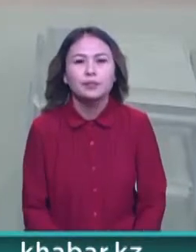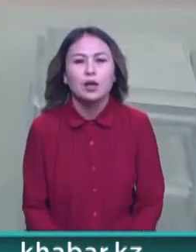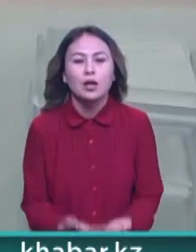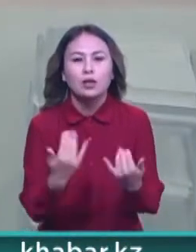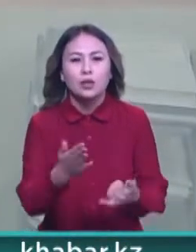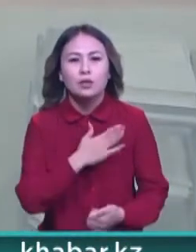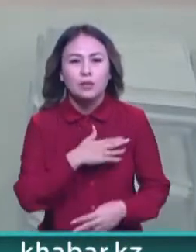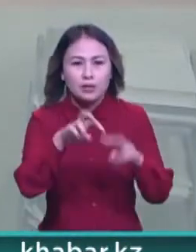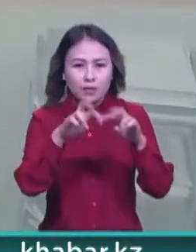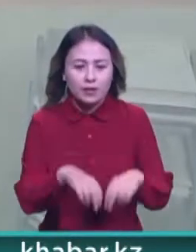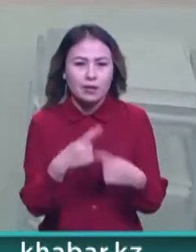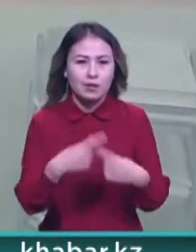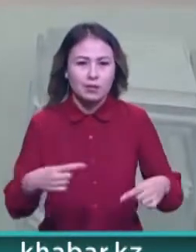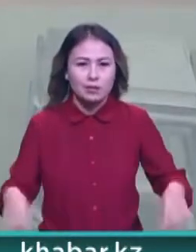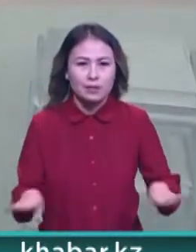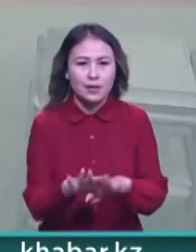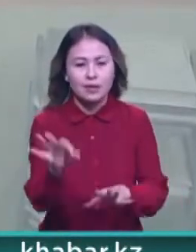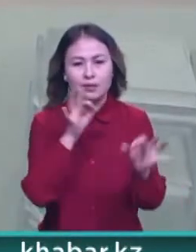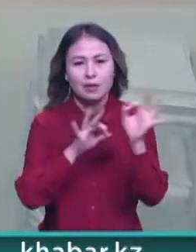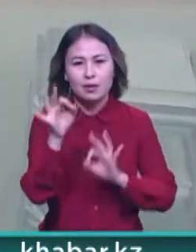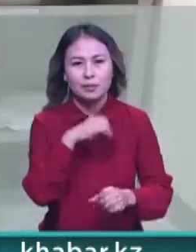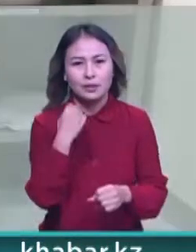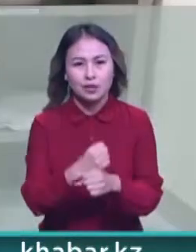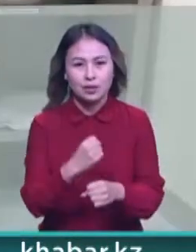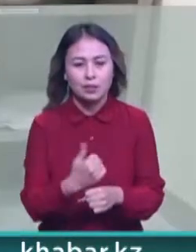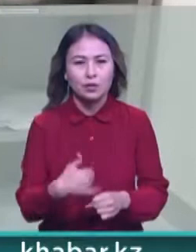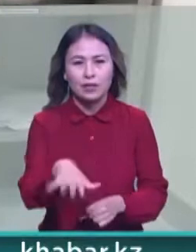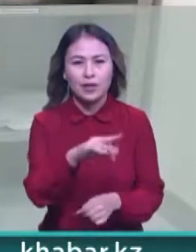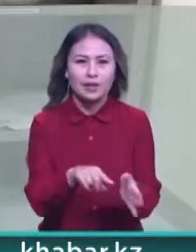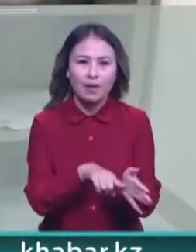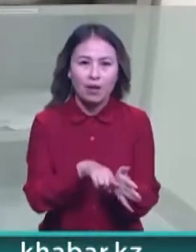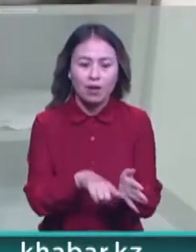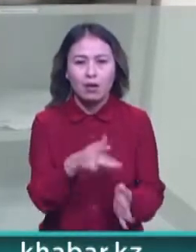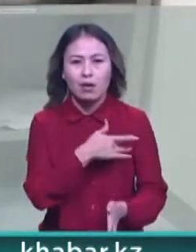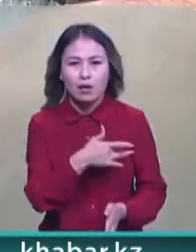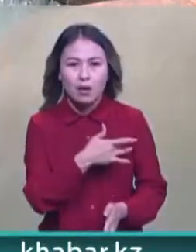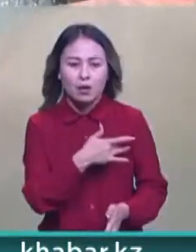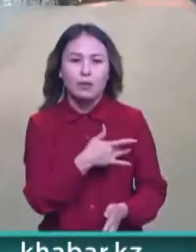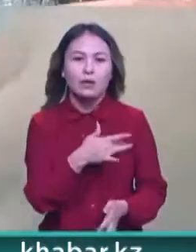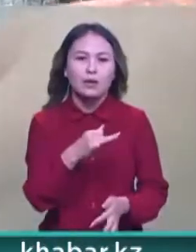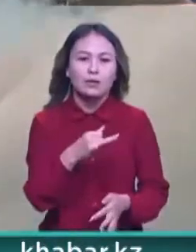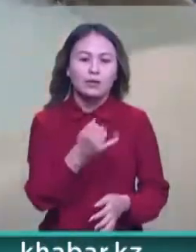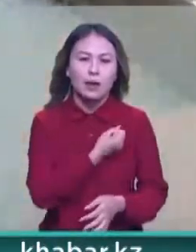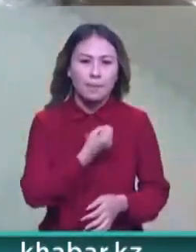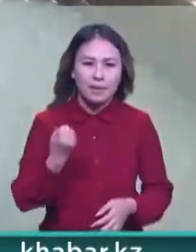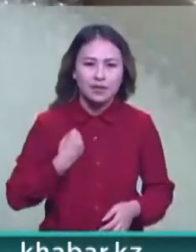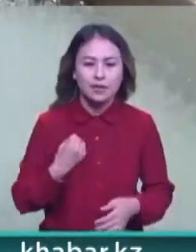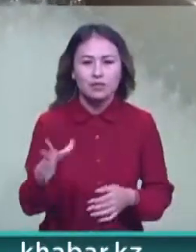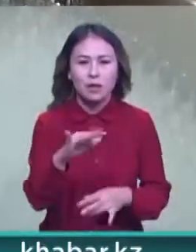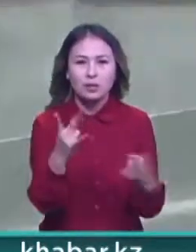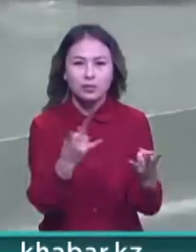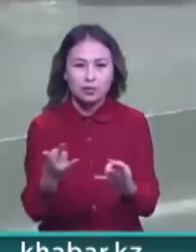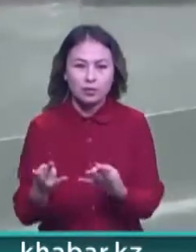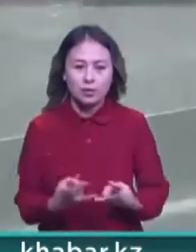Қазір уақытта біз әртүрлі генерикалық дәрілерді жасап жатырмыз. Бұл неврология, кардиология, терапевтиялық салаларға қажетті